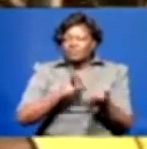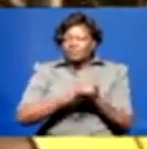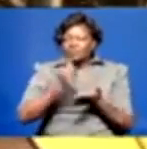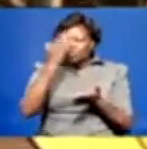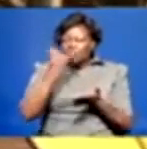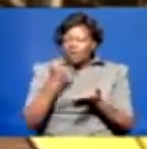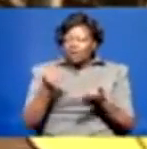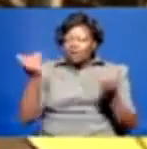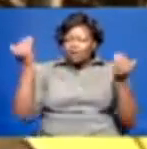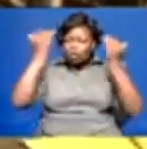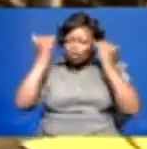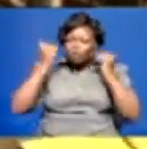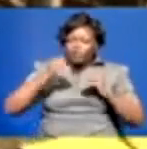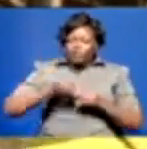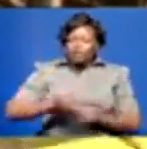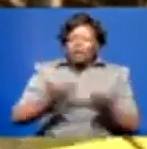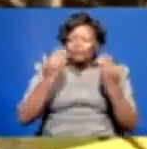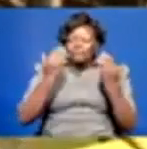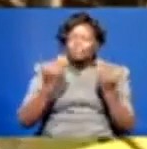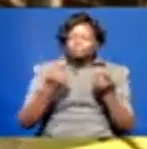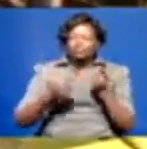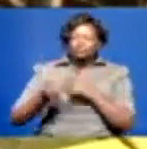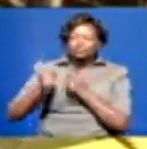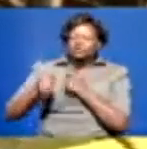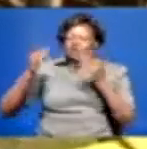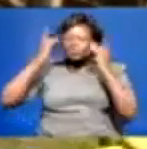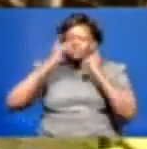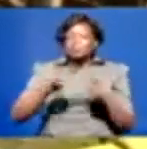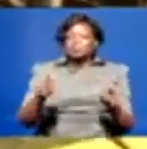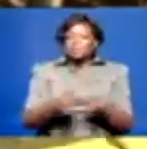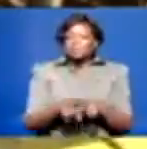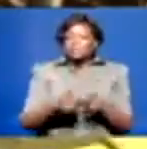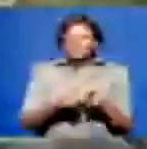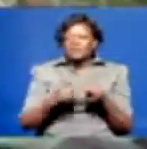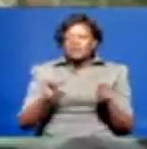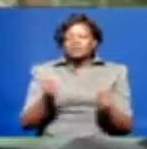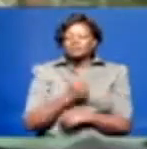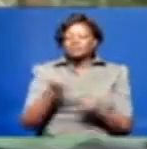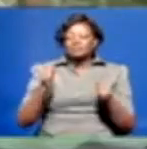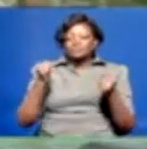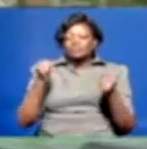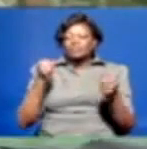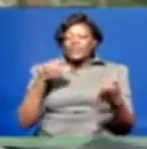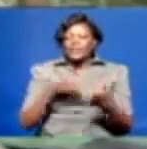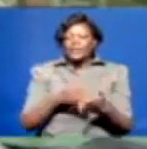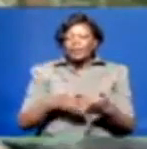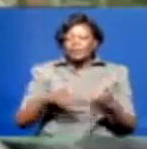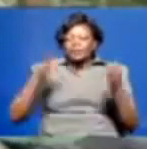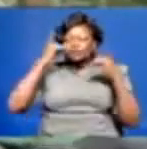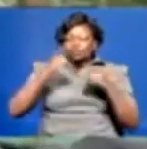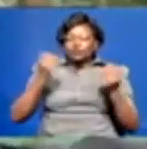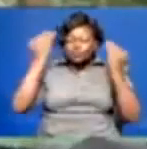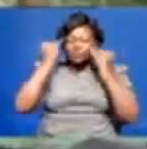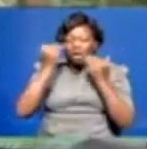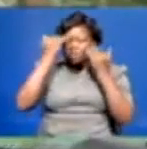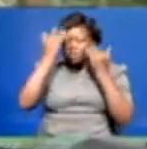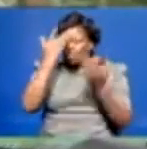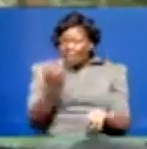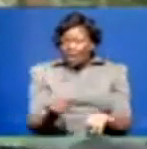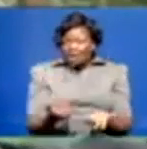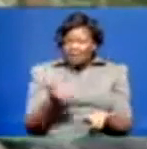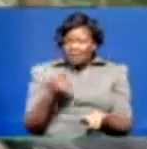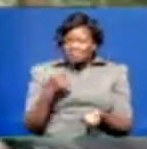koti ilifuatilia hizo mila na ikatoa ule uamuzi. Na sisi hatuwezi pinga uamuzi wa koti. Huwezi kujua kisa na maana ya wao kutokuwa hapa